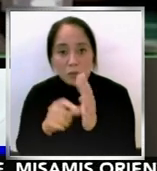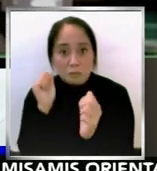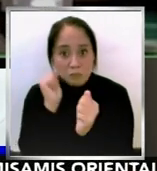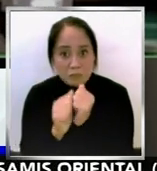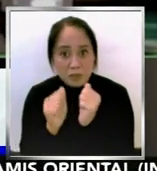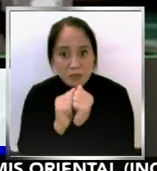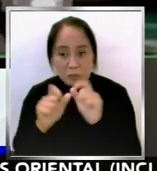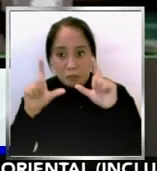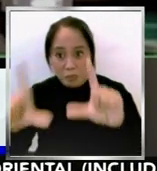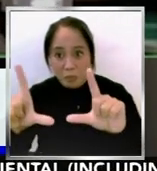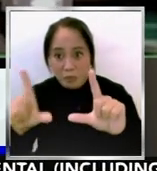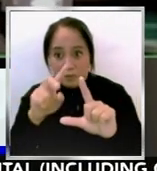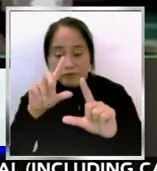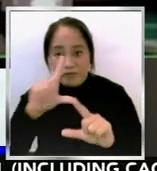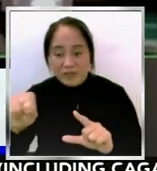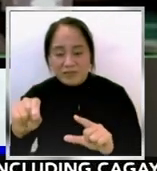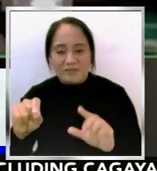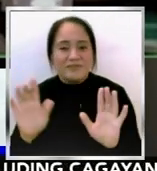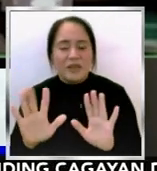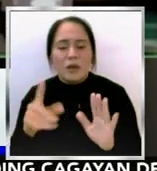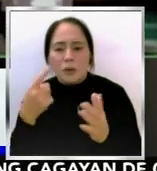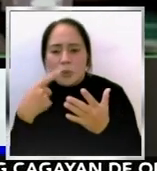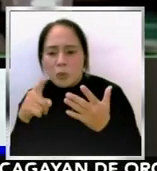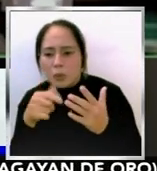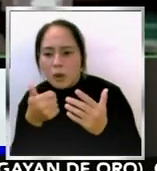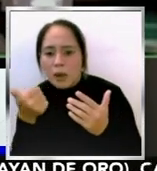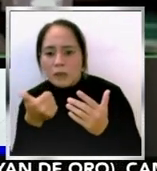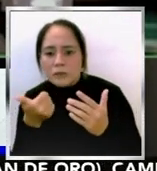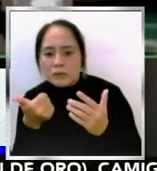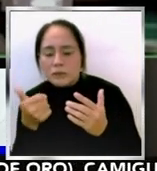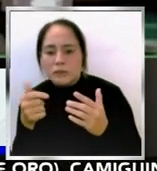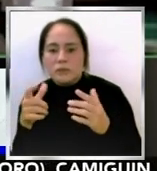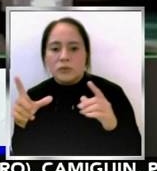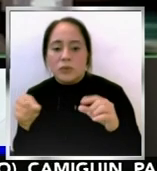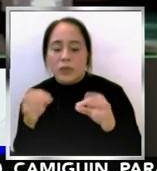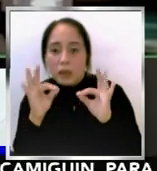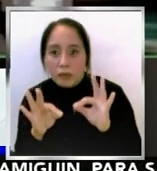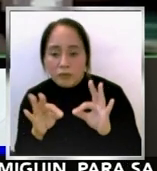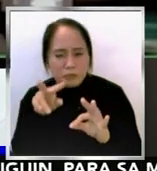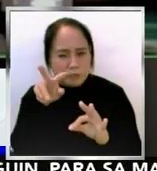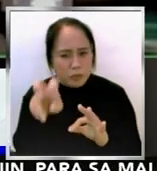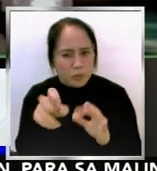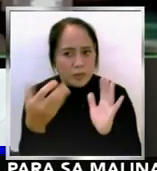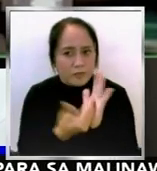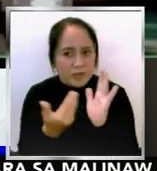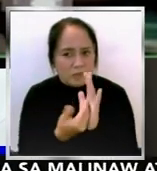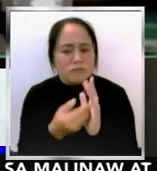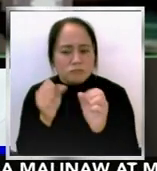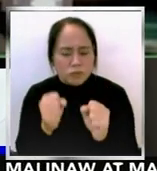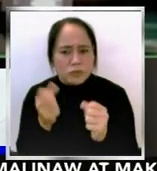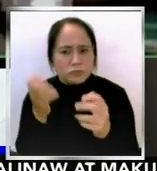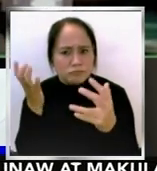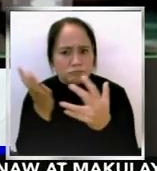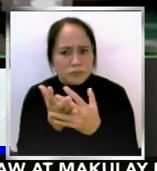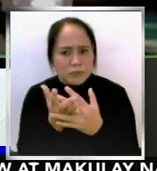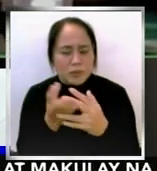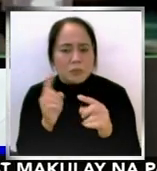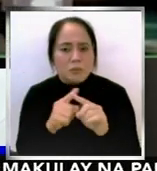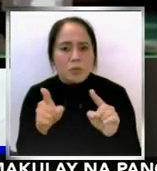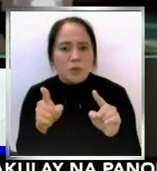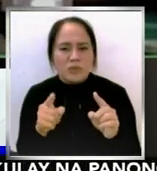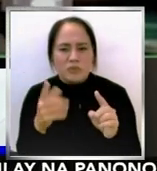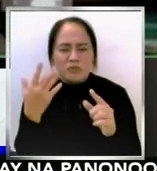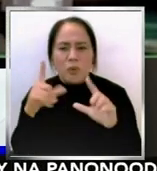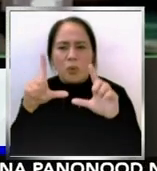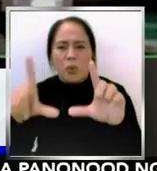them. File the necessary action against them kung meron kayong ebidensya. Kasi what's the point of labeling